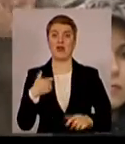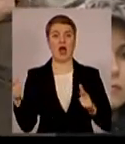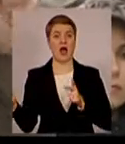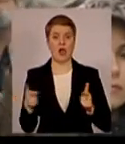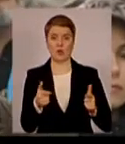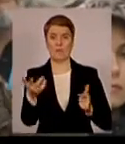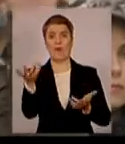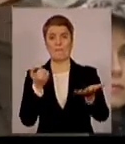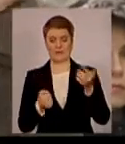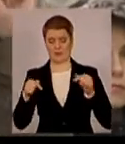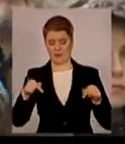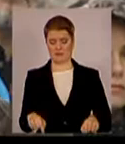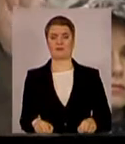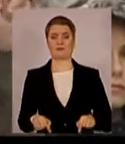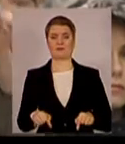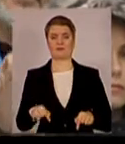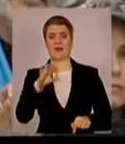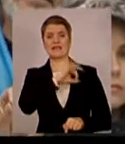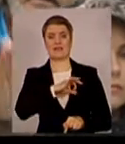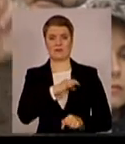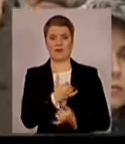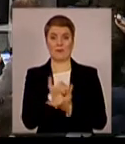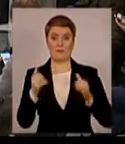здесь, слідувати перед законом всі рівні.